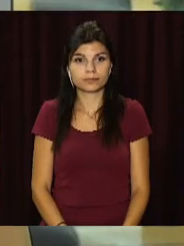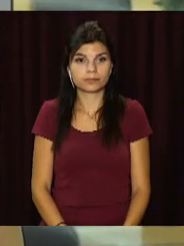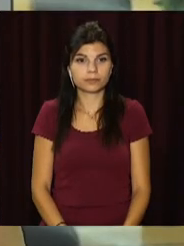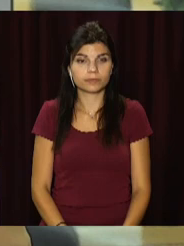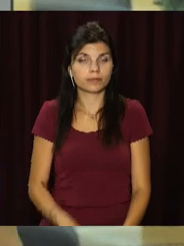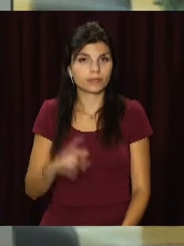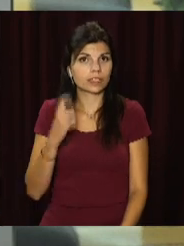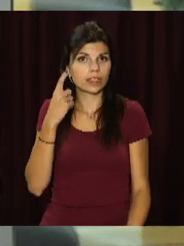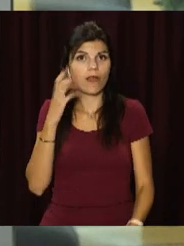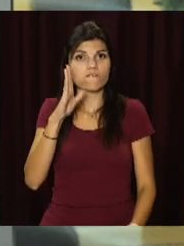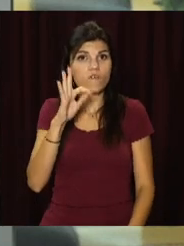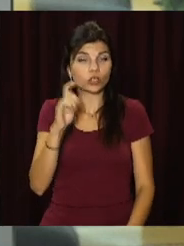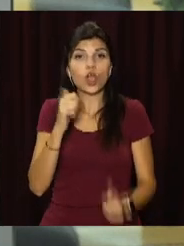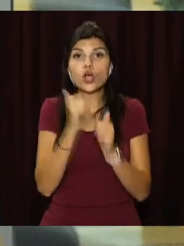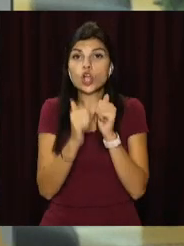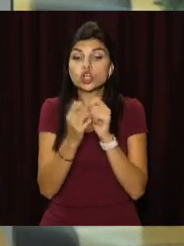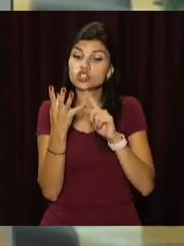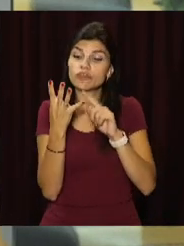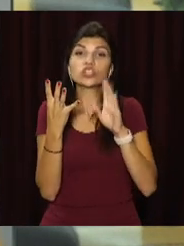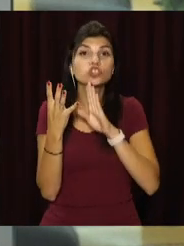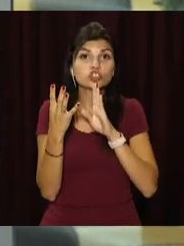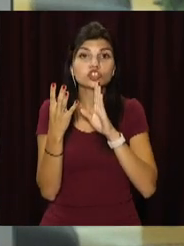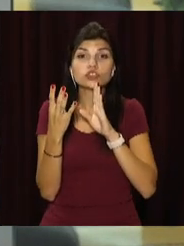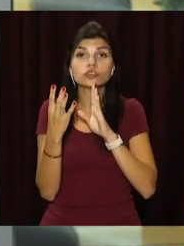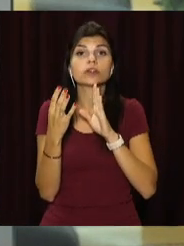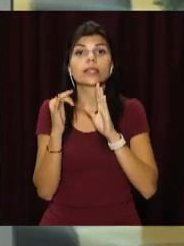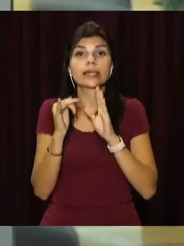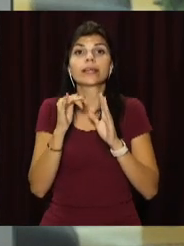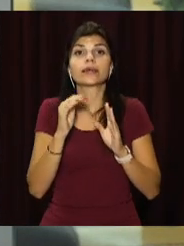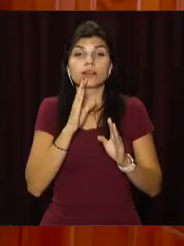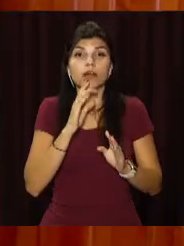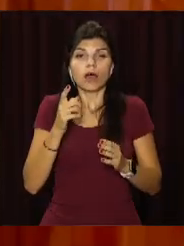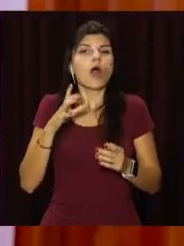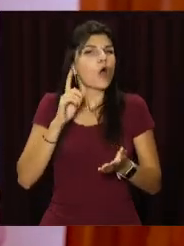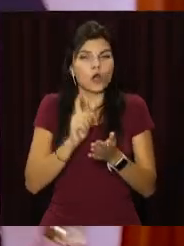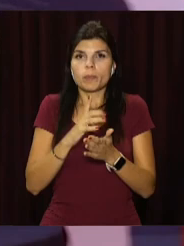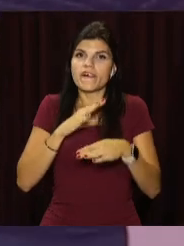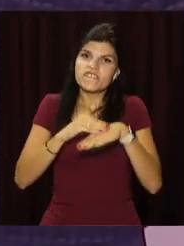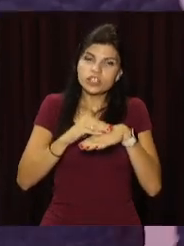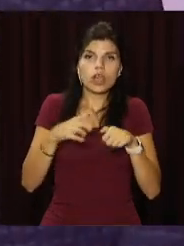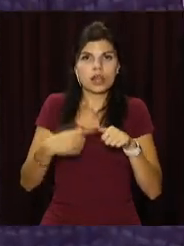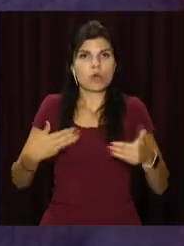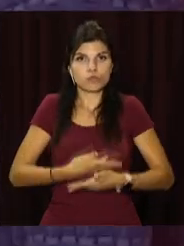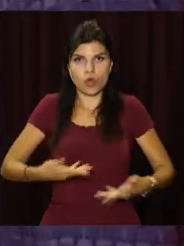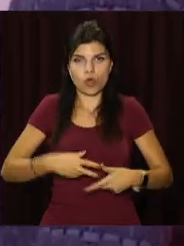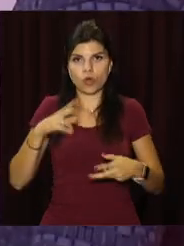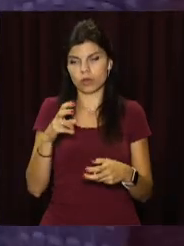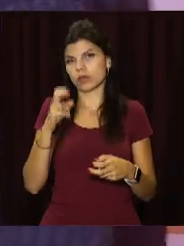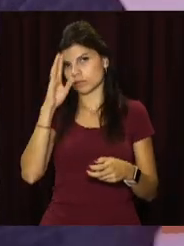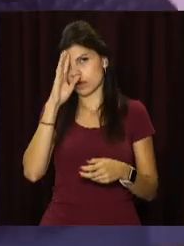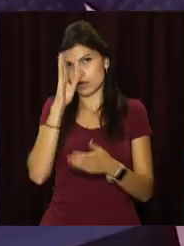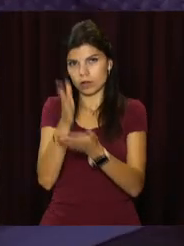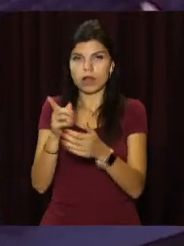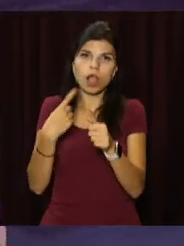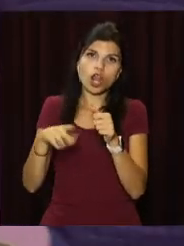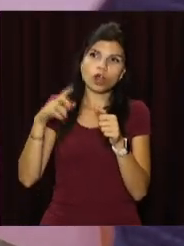В Україні посилили відповідальність за домашнє насильство. За даними ВООЗ, кожна четверта жінка та дівчина у світі